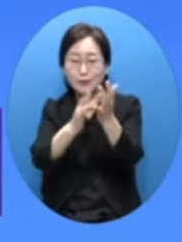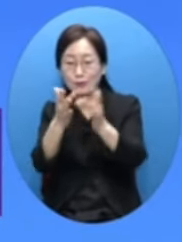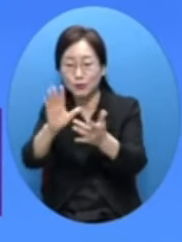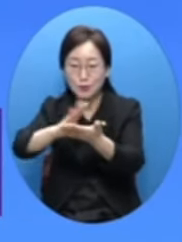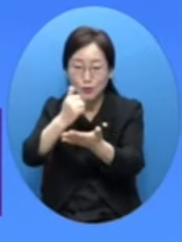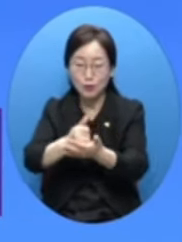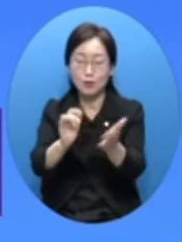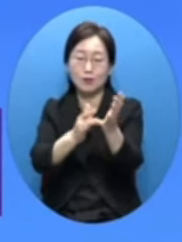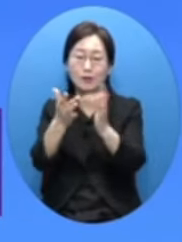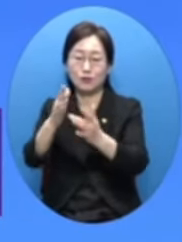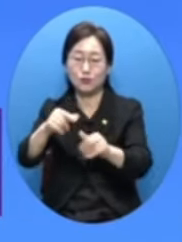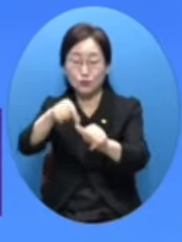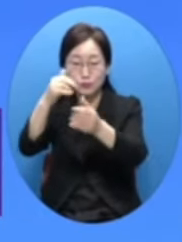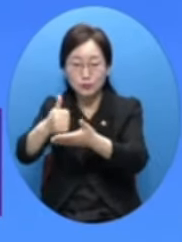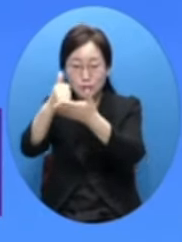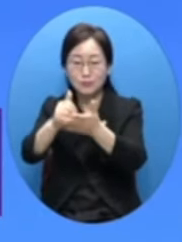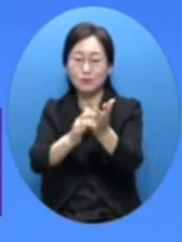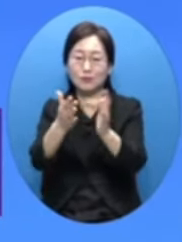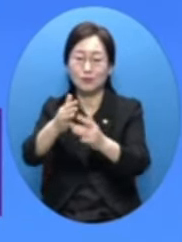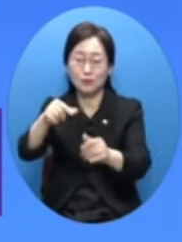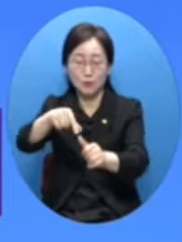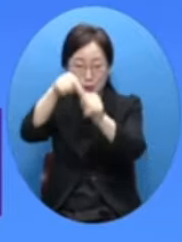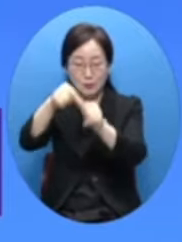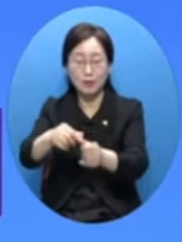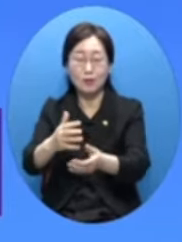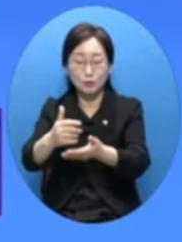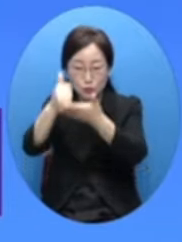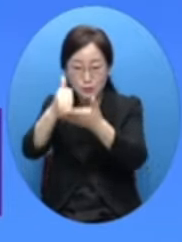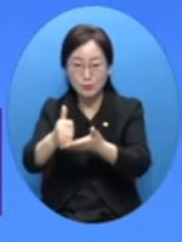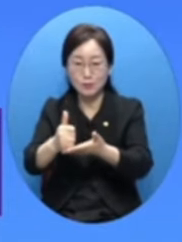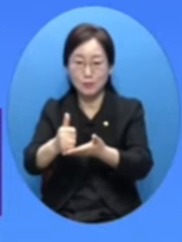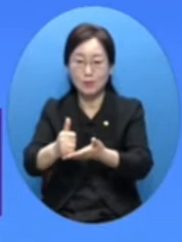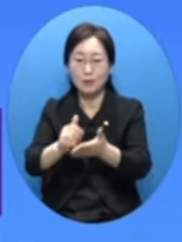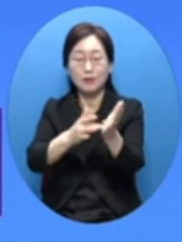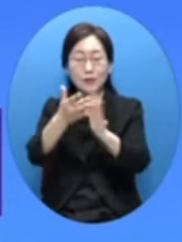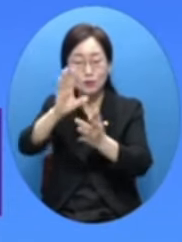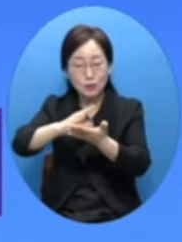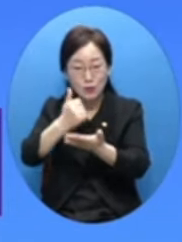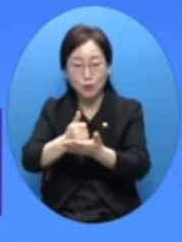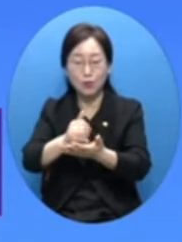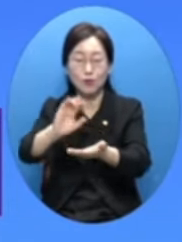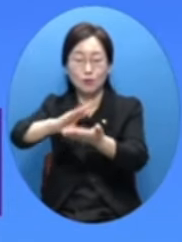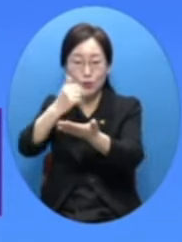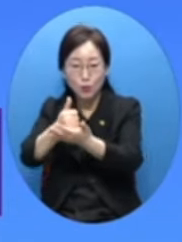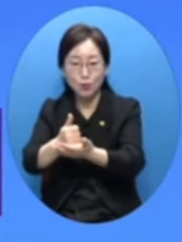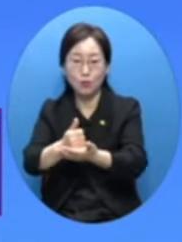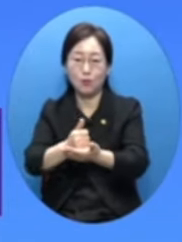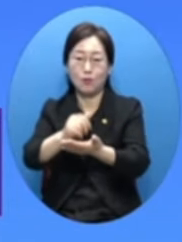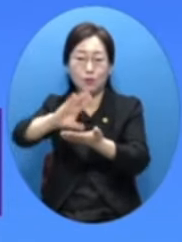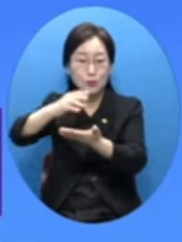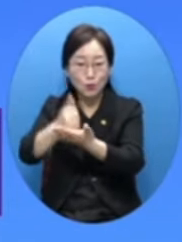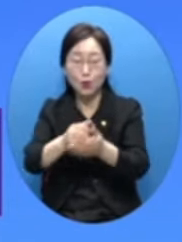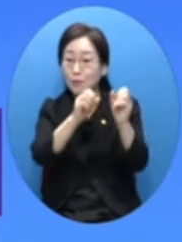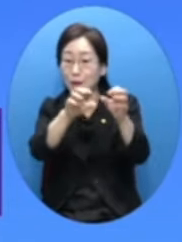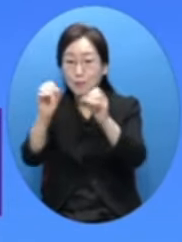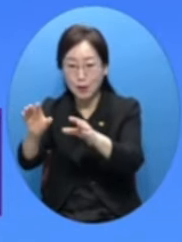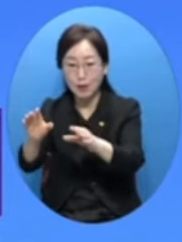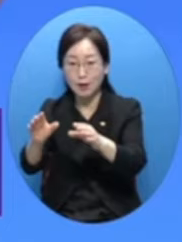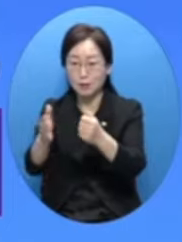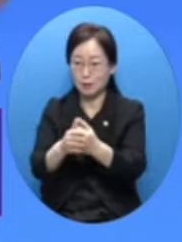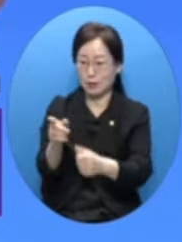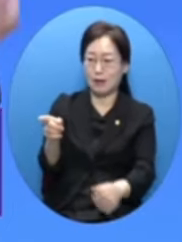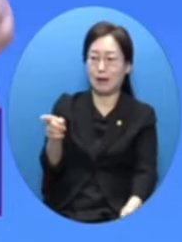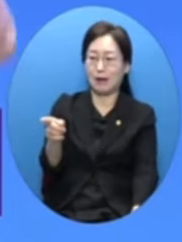예수가 구세주이십니다. 예수가 메시아입니다. 그래서 예수가 그리스도다 그리스도다 그리스도다 전하니까